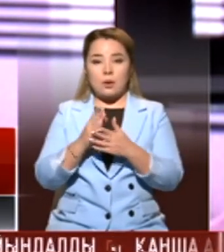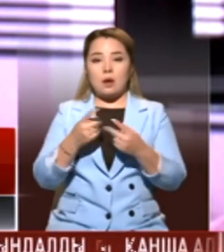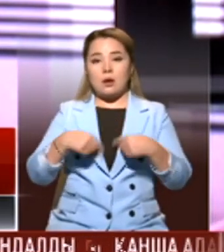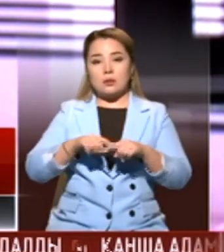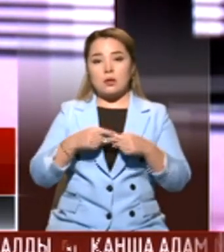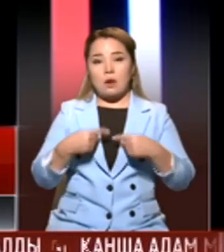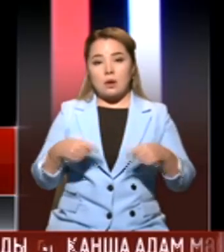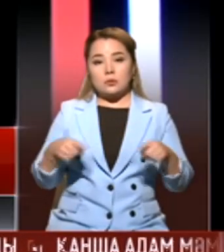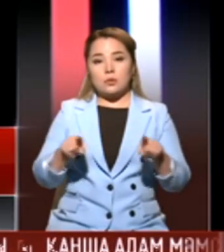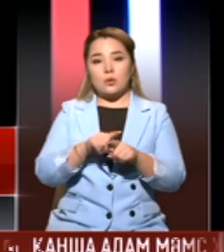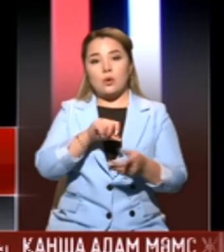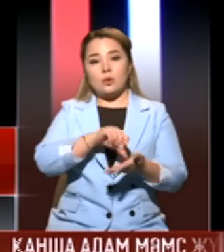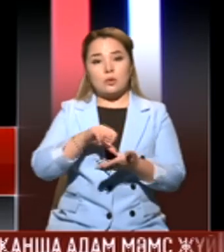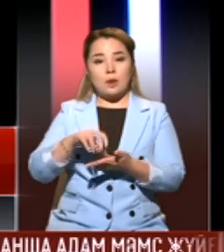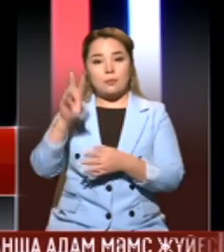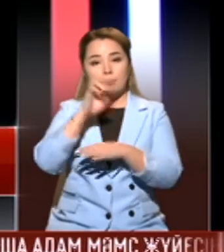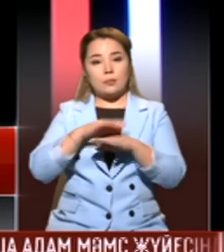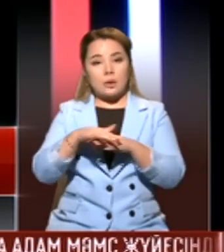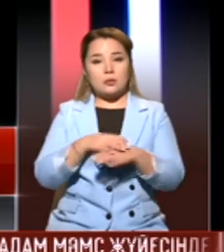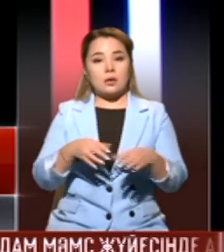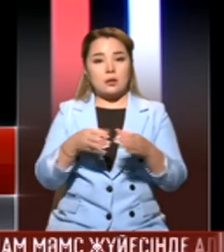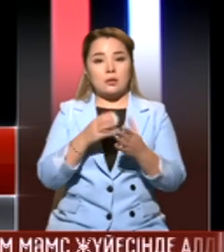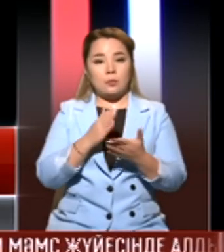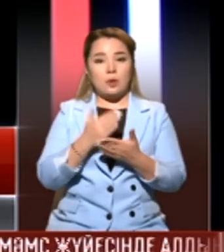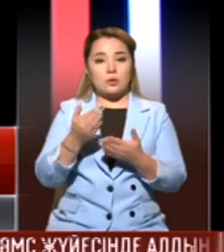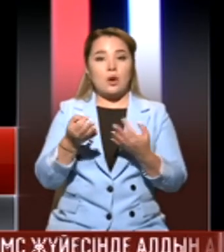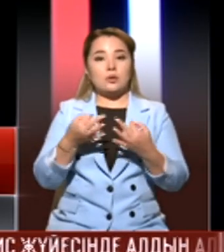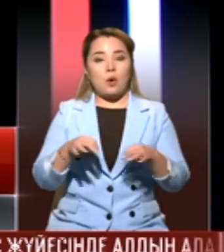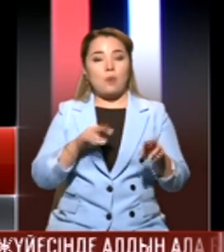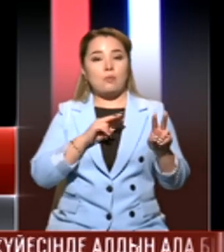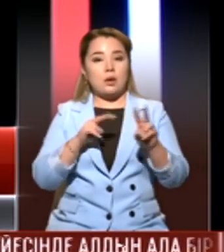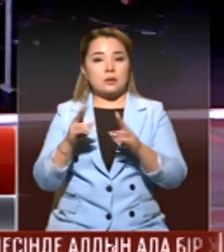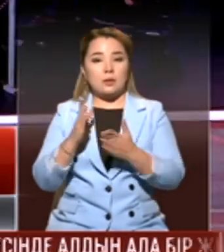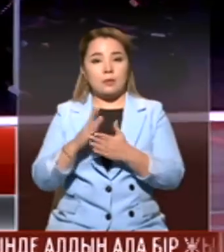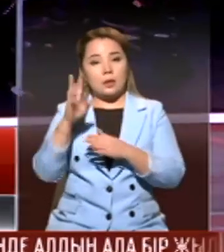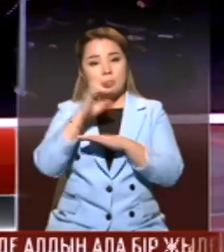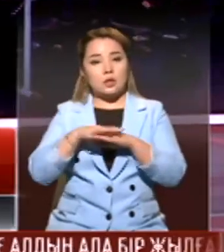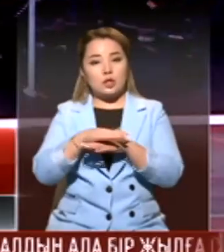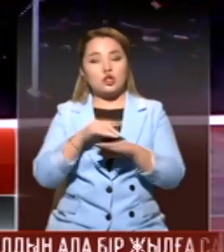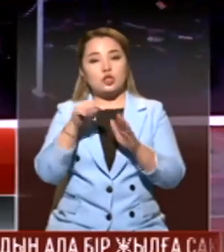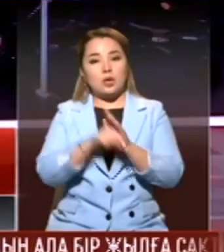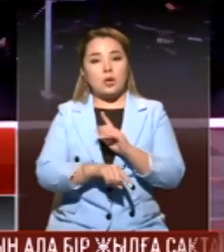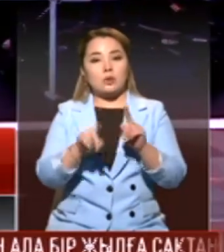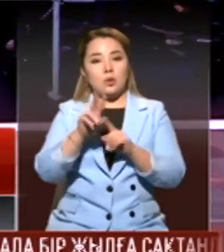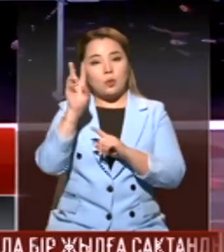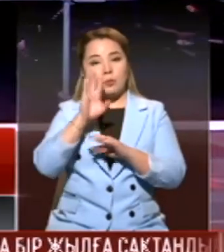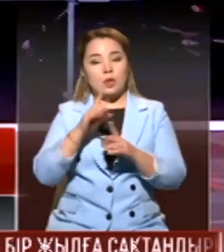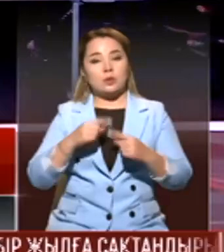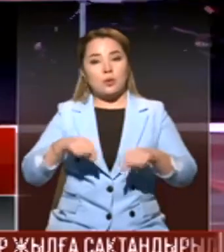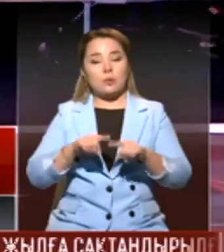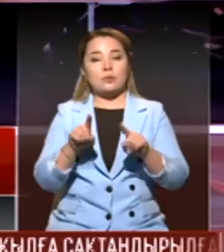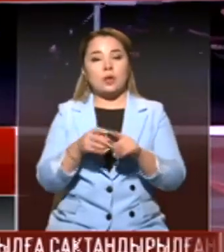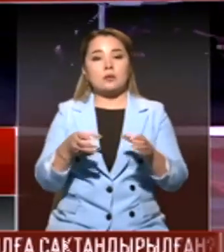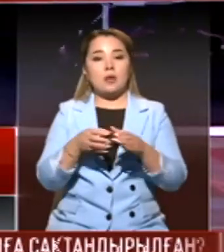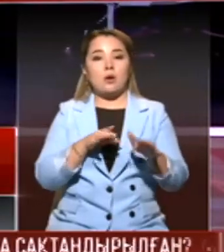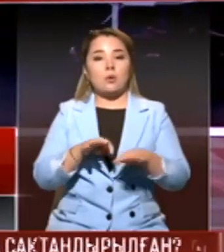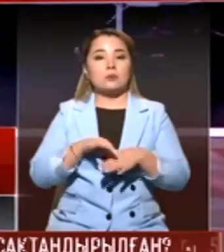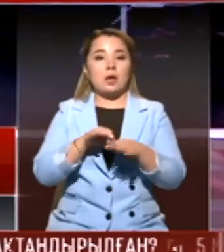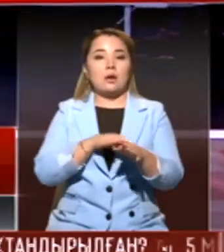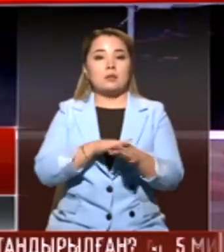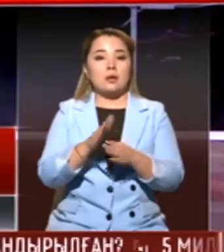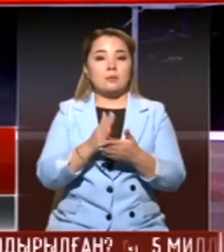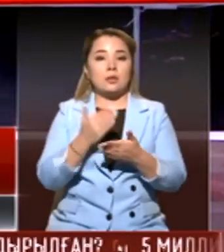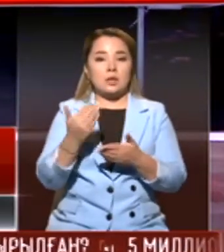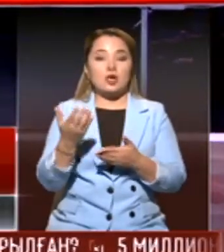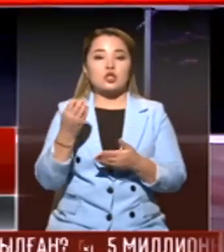ұйымдардан келетін, әртүрлі мемлекеттерден келетін. Ол тәуелсіз бақылаушылар бар, елдің ішіндегі түрлі үкіметтік емес ұйымдардан шығатын, қозғалыстардан шығатын